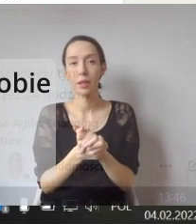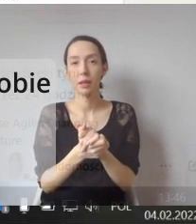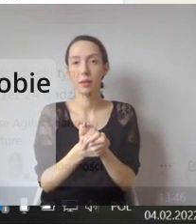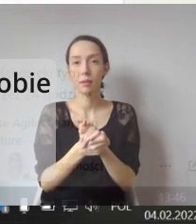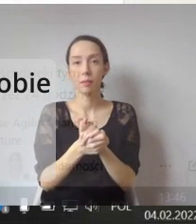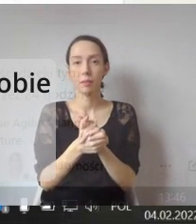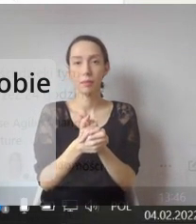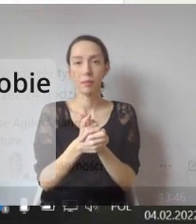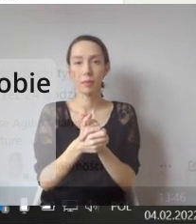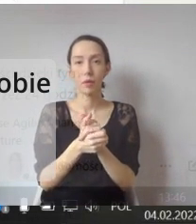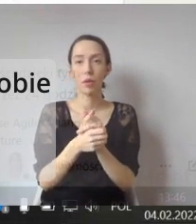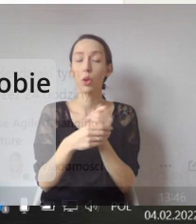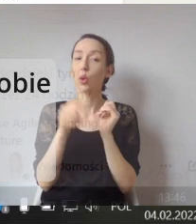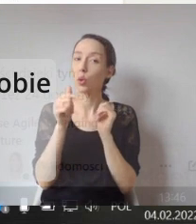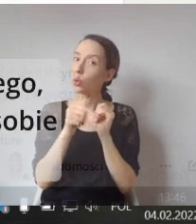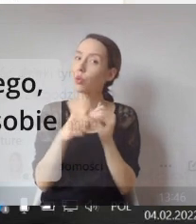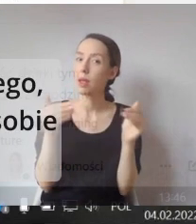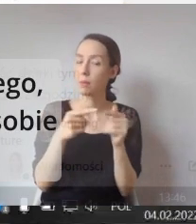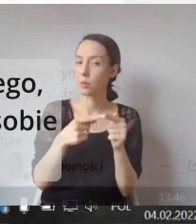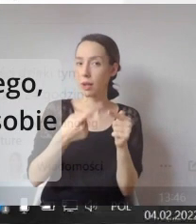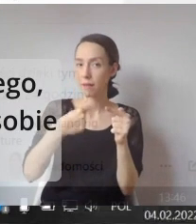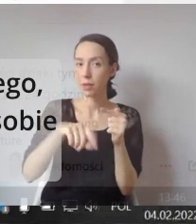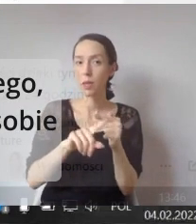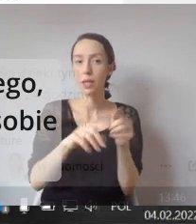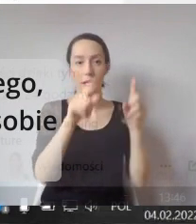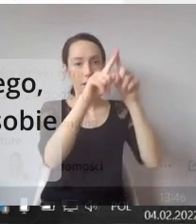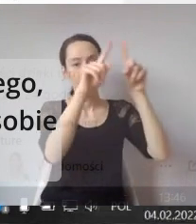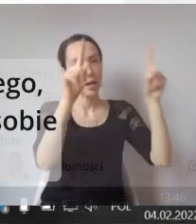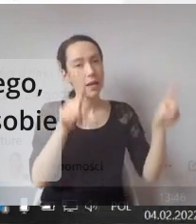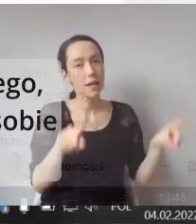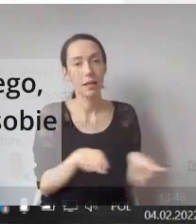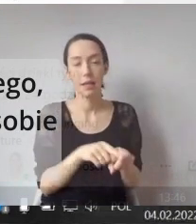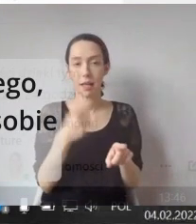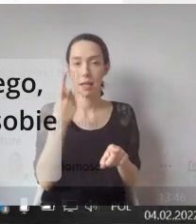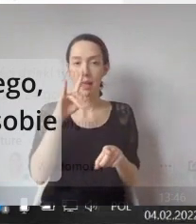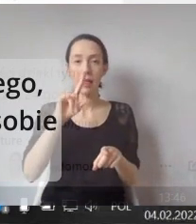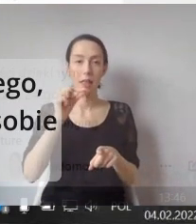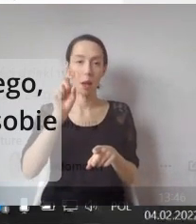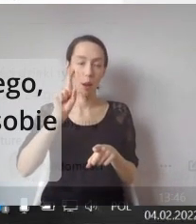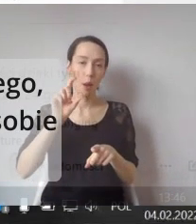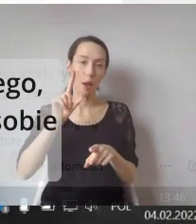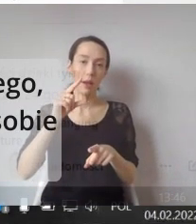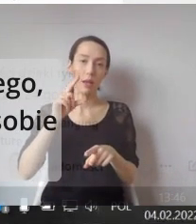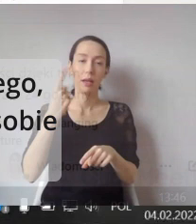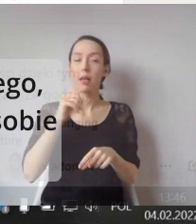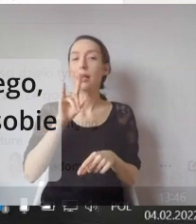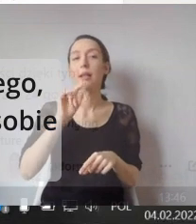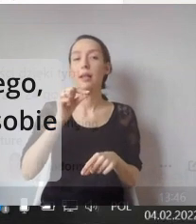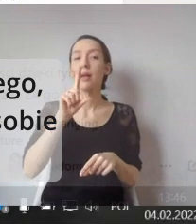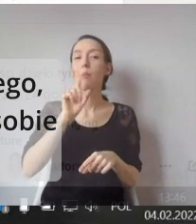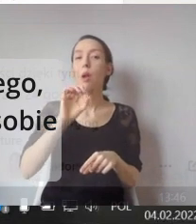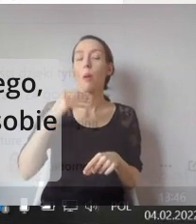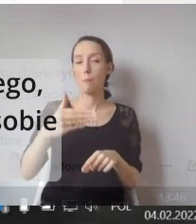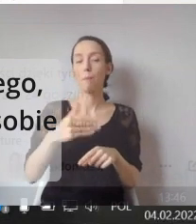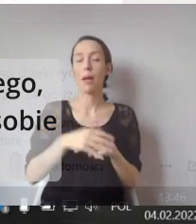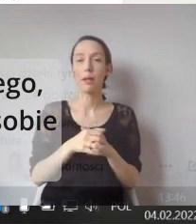przykład certyfikaty, jeżeli jakieś macie, to mogą być certyfikaty, nie wiem, znajomości języka obcego, posługiwania się danym narzędziem,